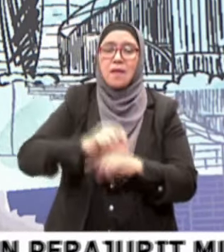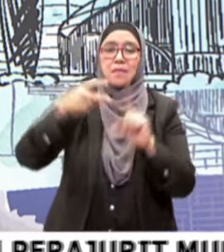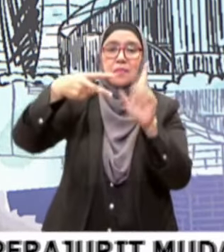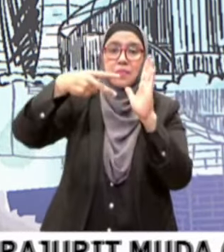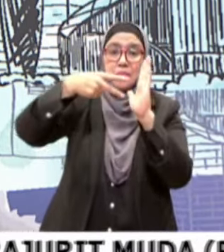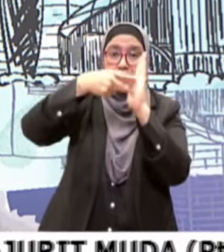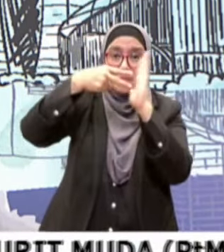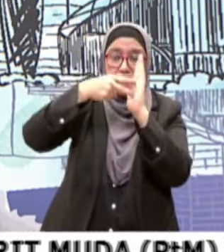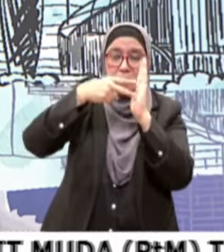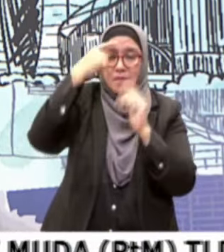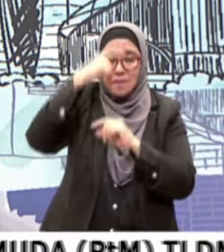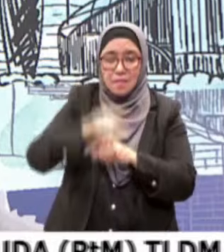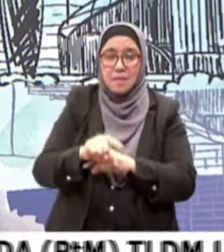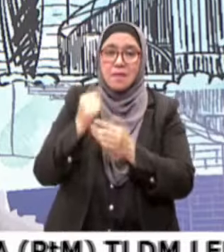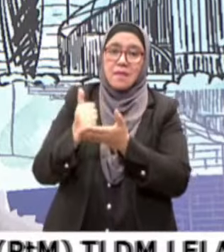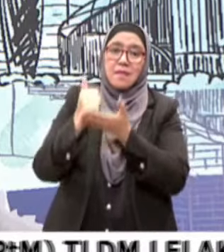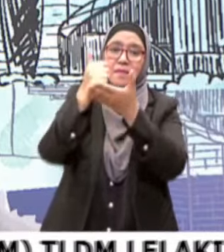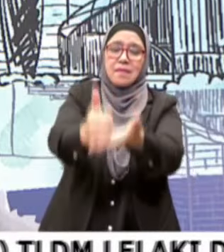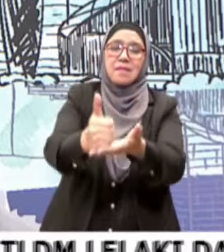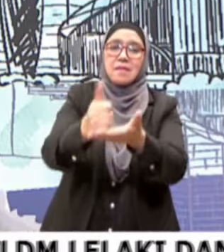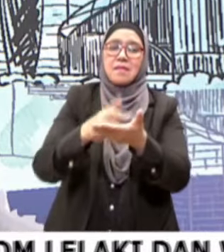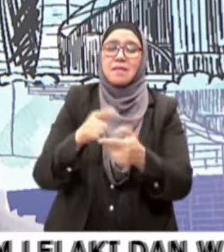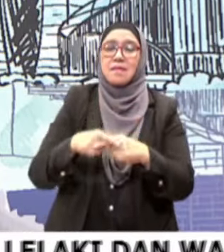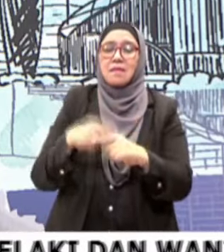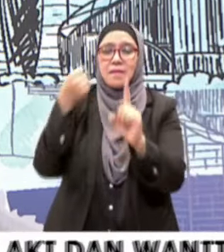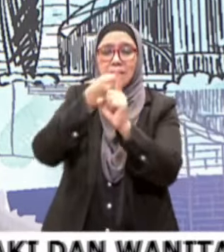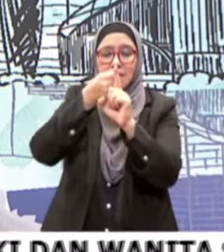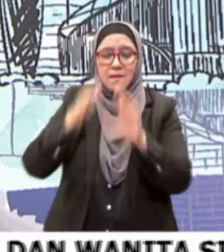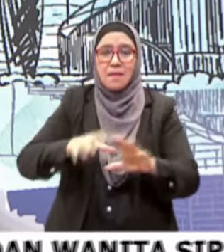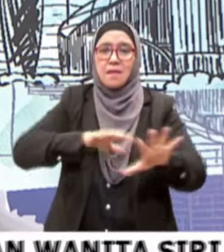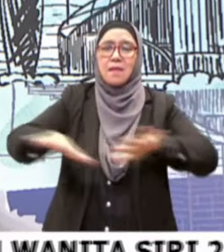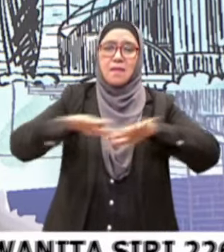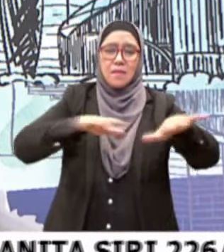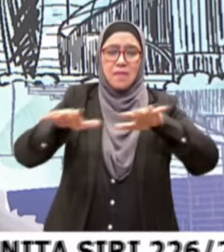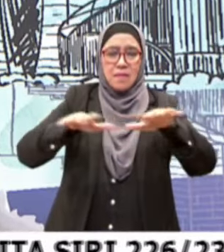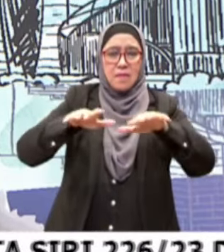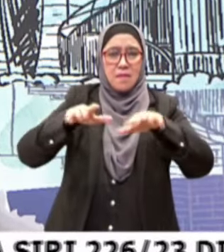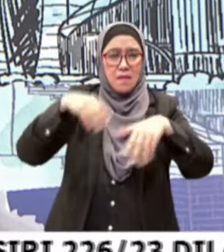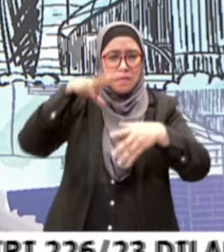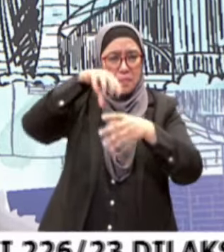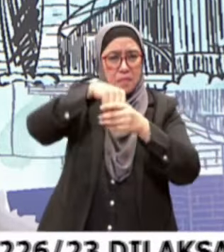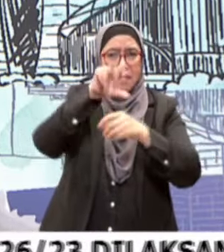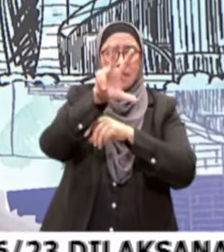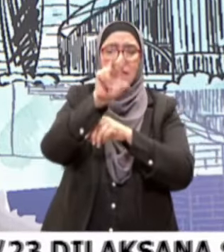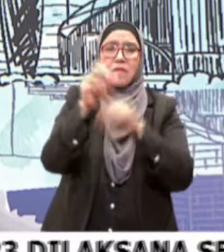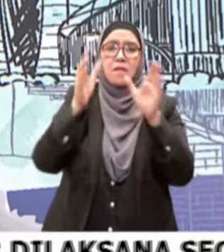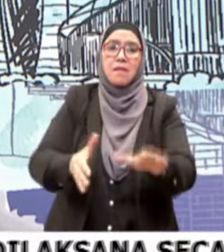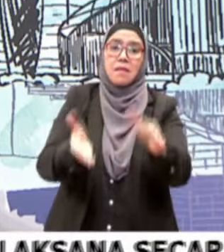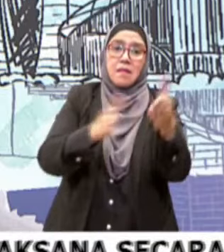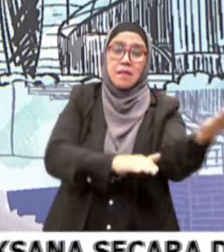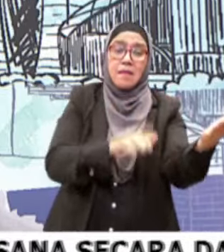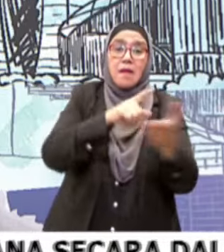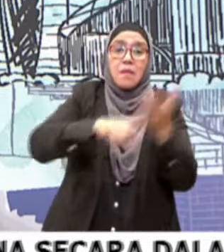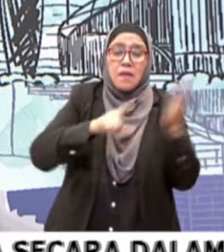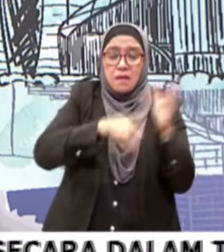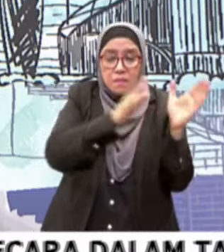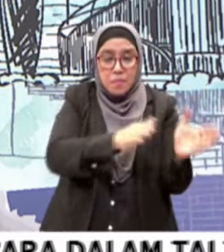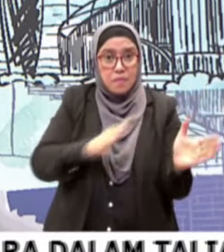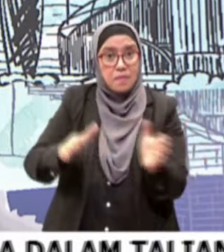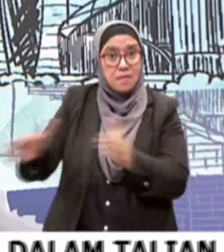bumi yang telah mengorbankan lebih 30.000 nyawa dan apakah kos keseluruhan atur gerak anggota pasukan Smart Jim